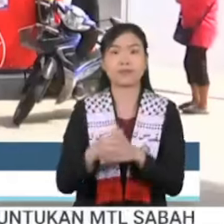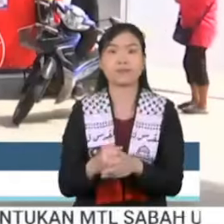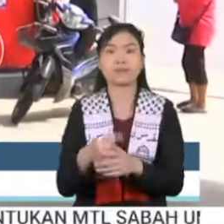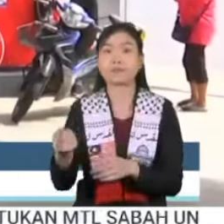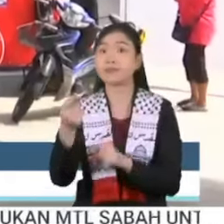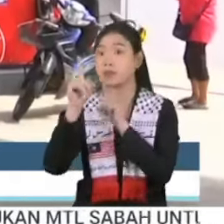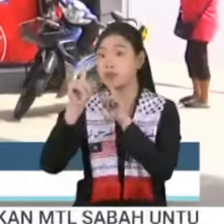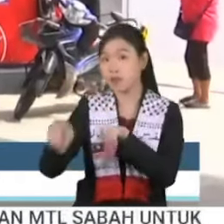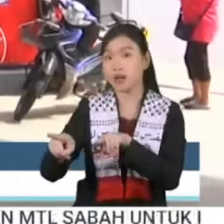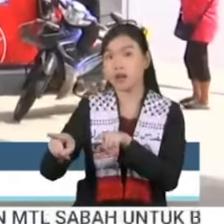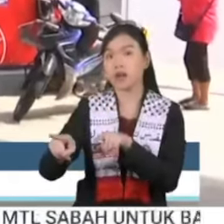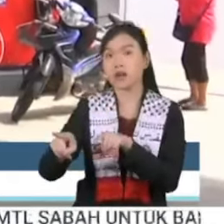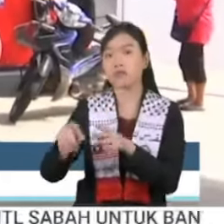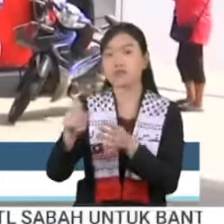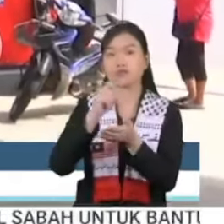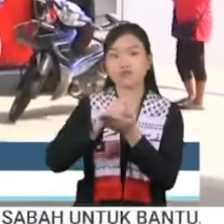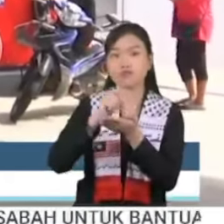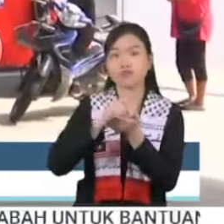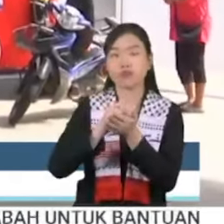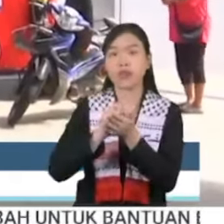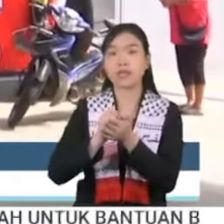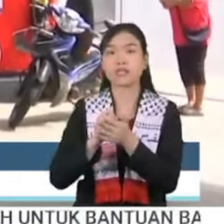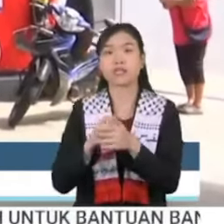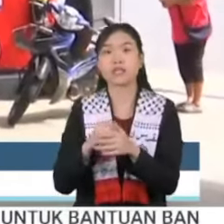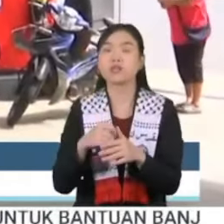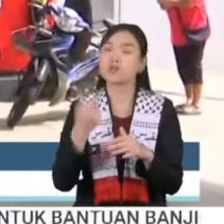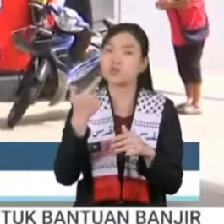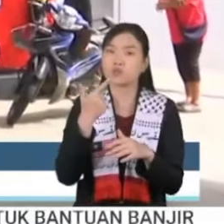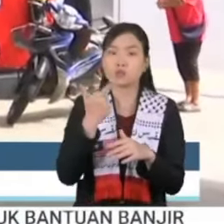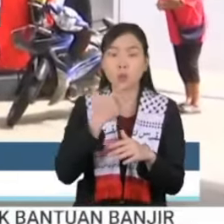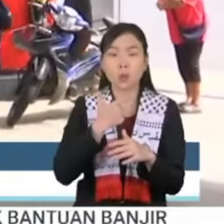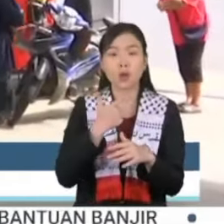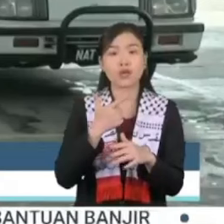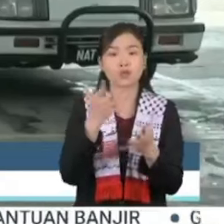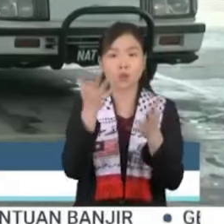Dewan Rakyat berhubung usaha mengelak keciciran pemohon.